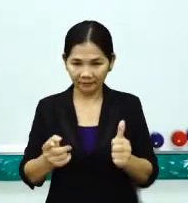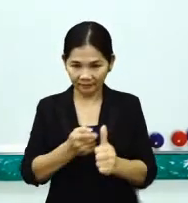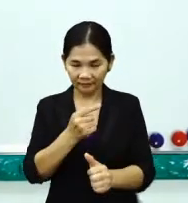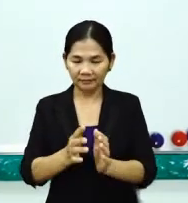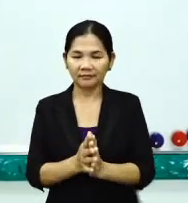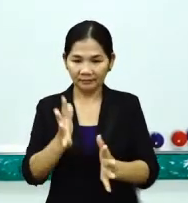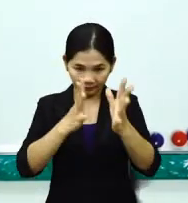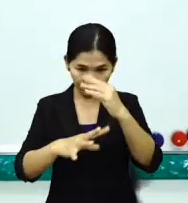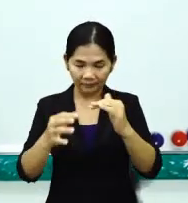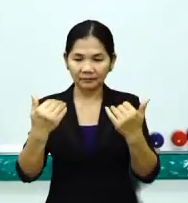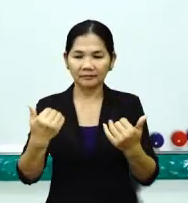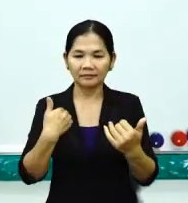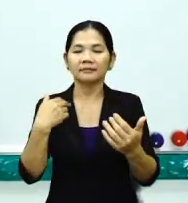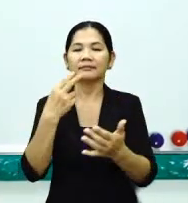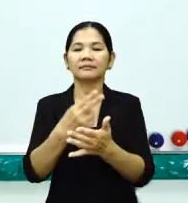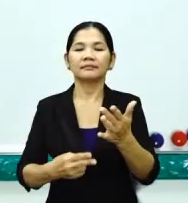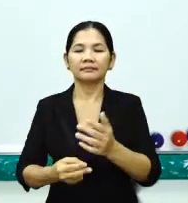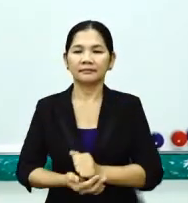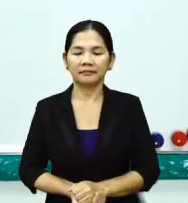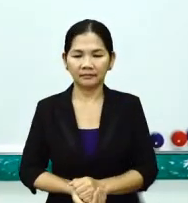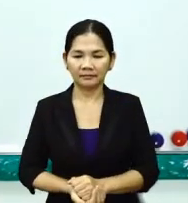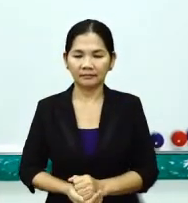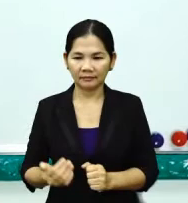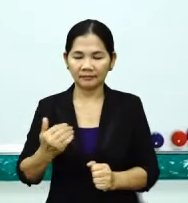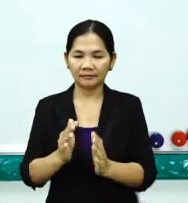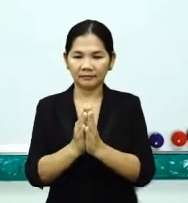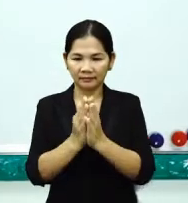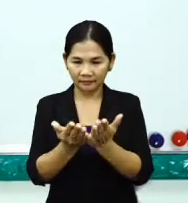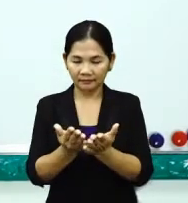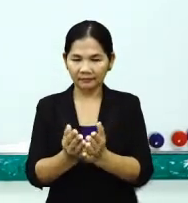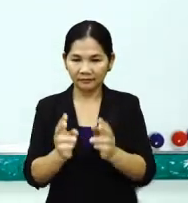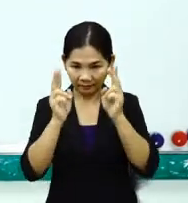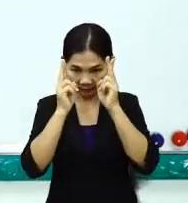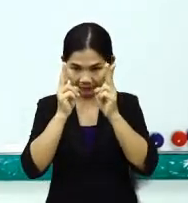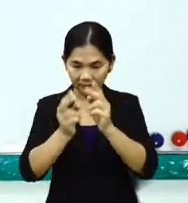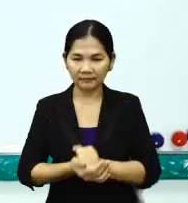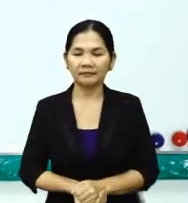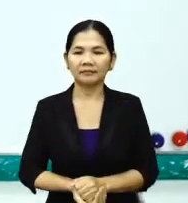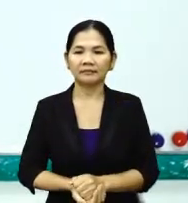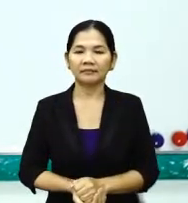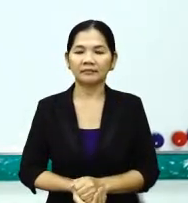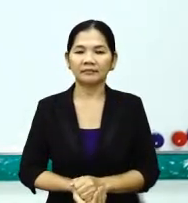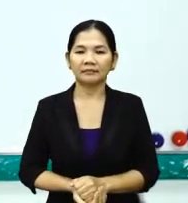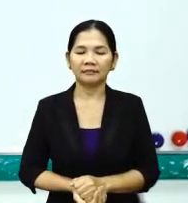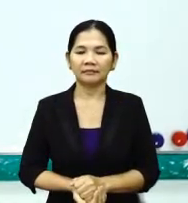đàm riêng miền đi khác thưa con Chà, cứ xếp hớ sạc xa cố Chà